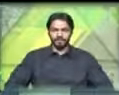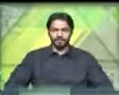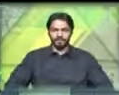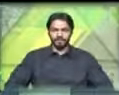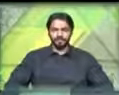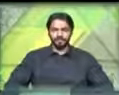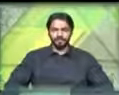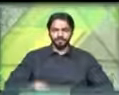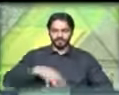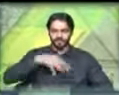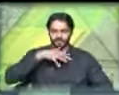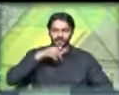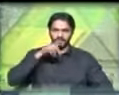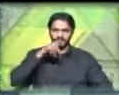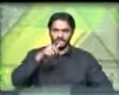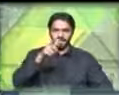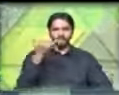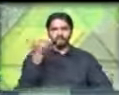أقول لهم: